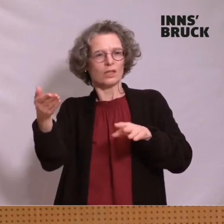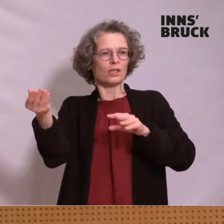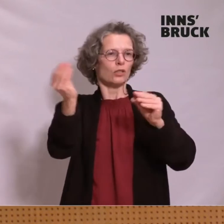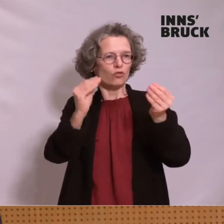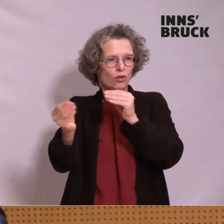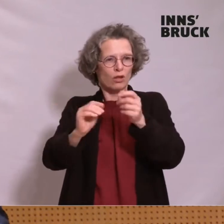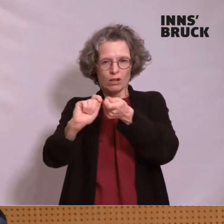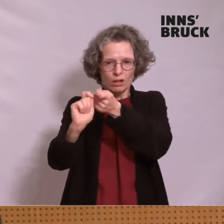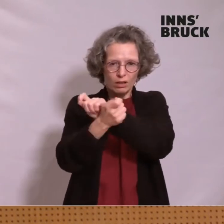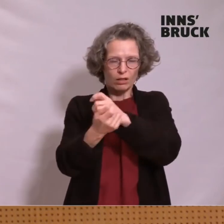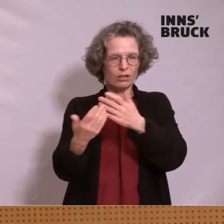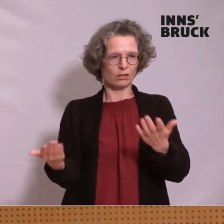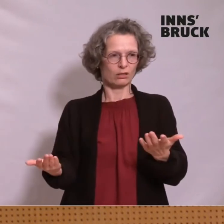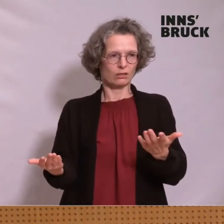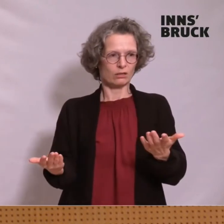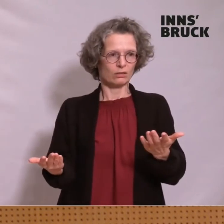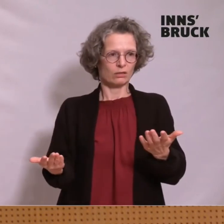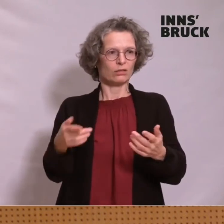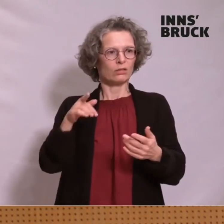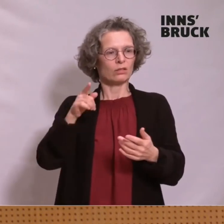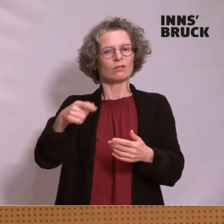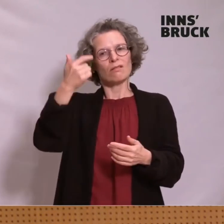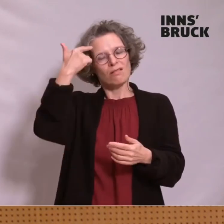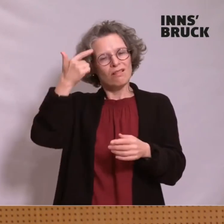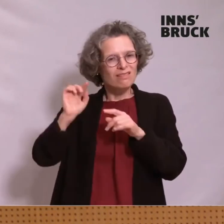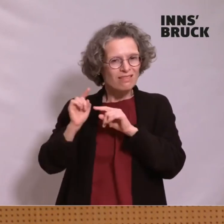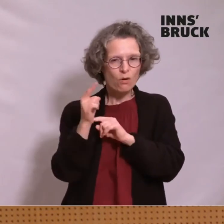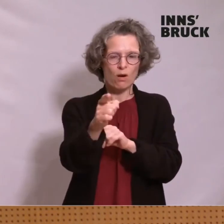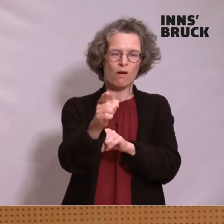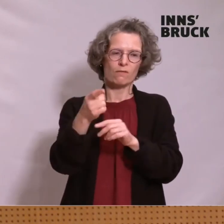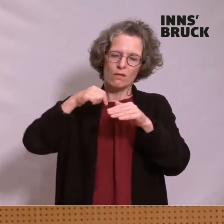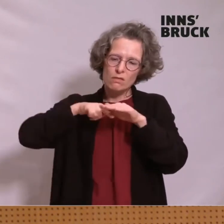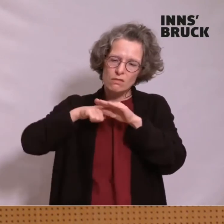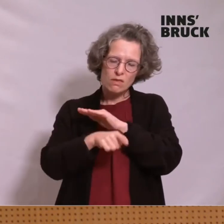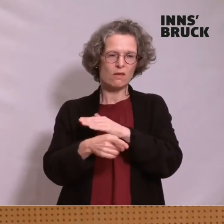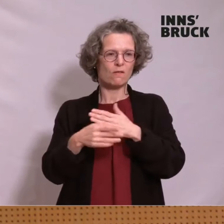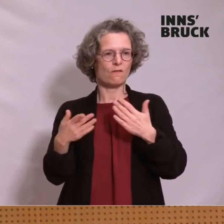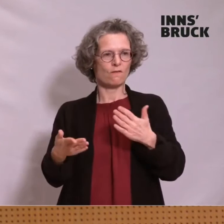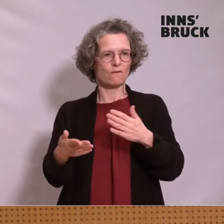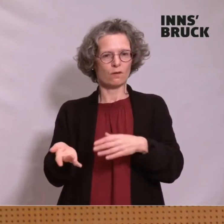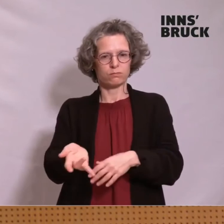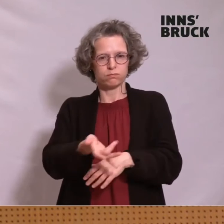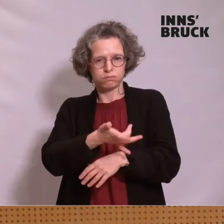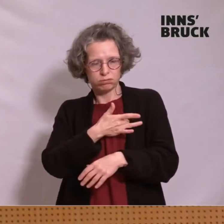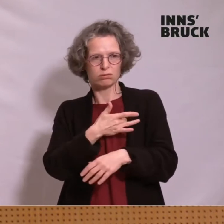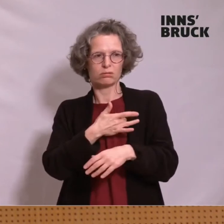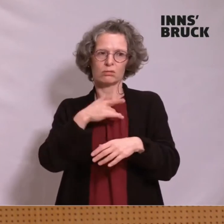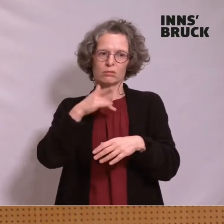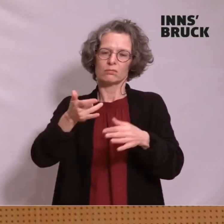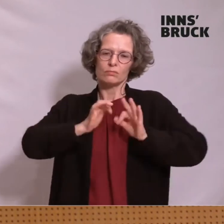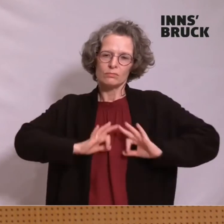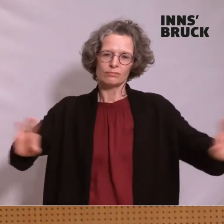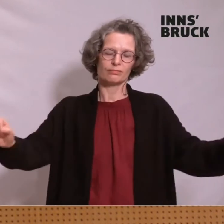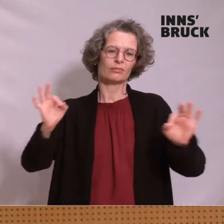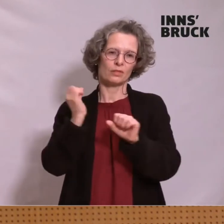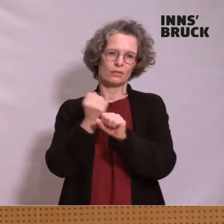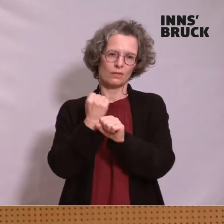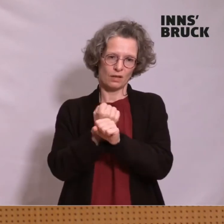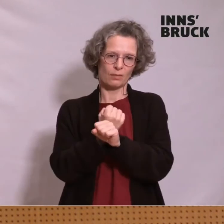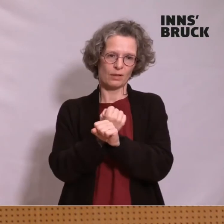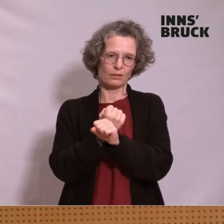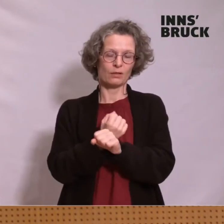und wahrscheinlich dauerhaften Einschnitt bestmöglich verarbeiten zu können. Gutes